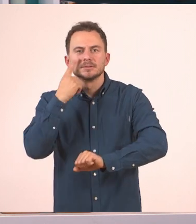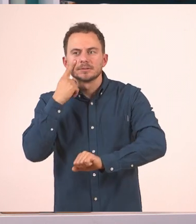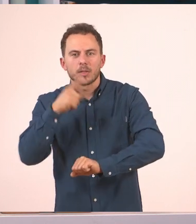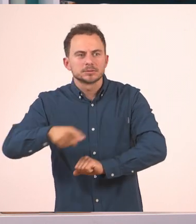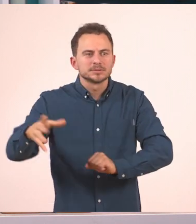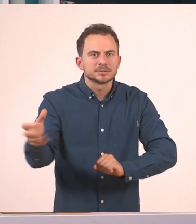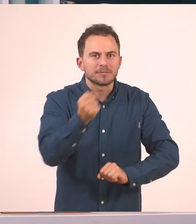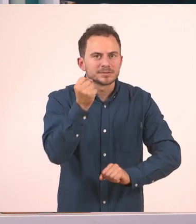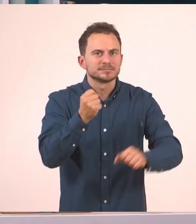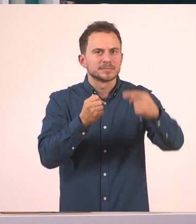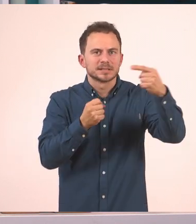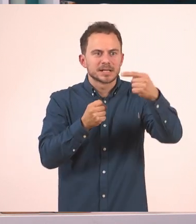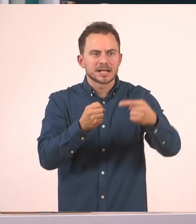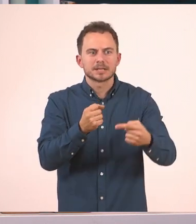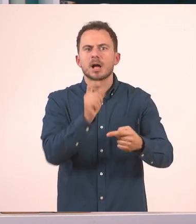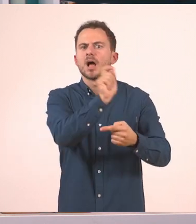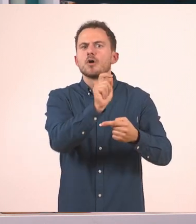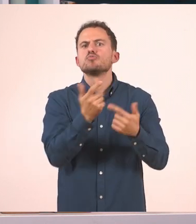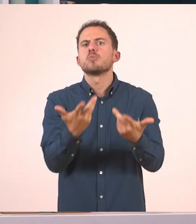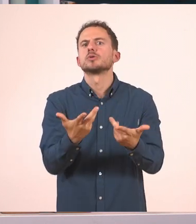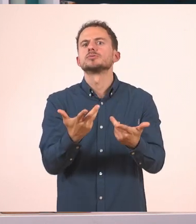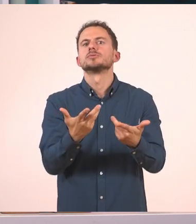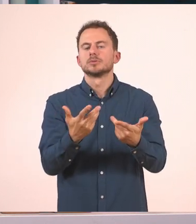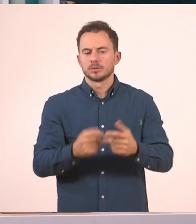μου βρείτε τις κλασματικές μονάδες.